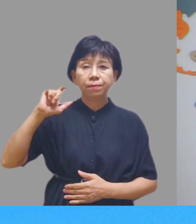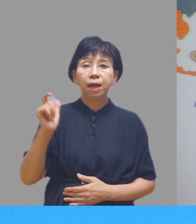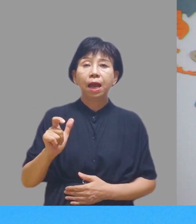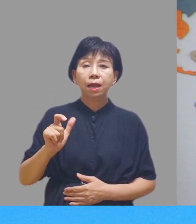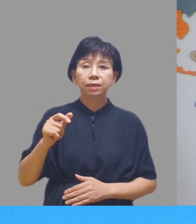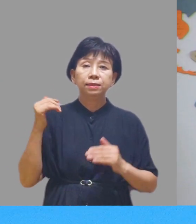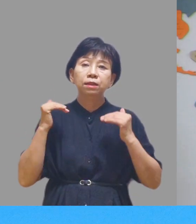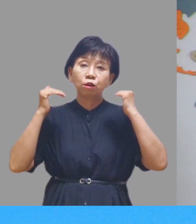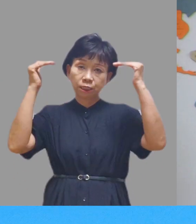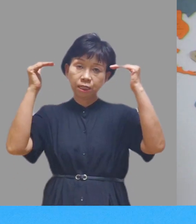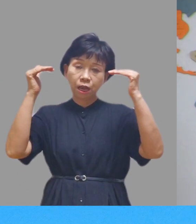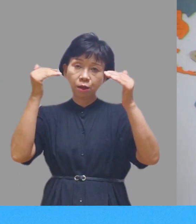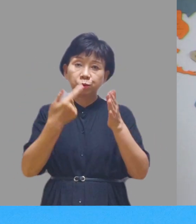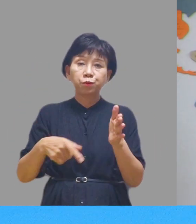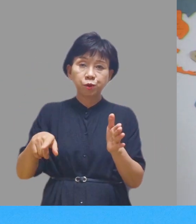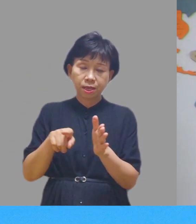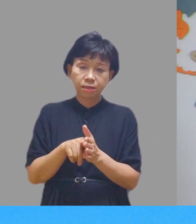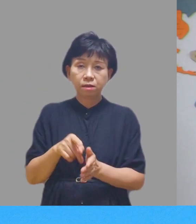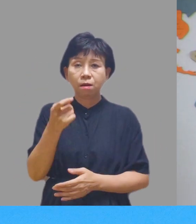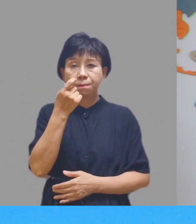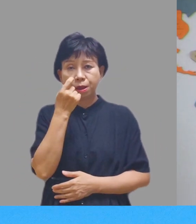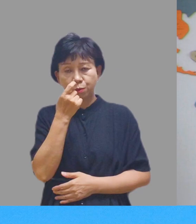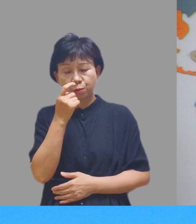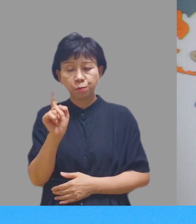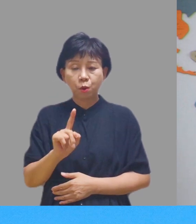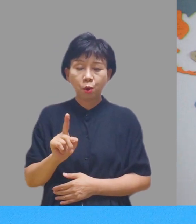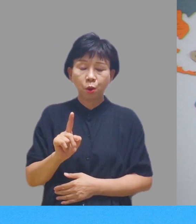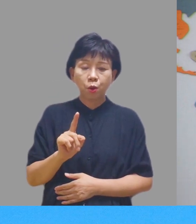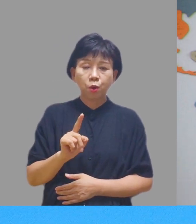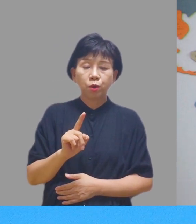나아가는 길을 배우고 말씀 속에서 주시는 그